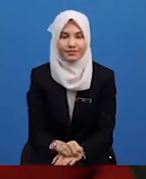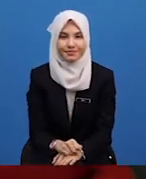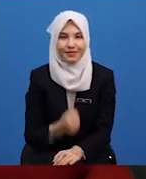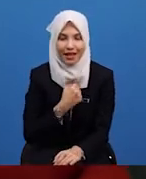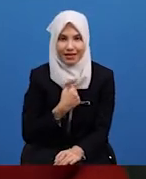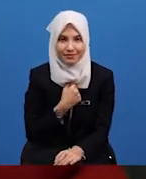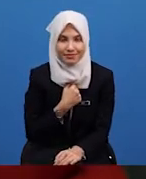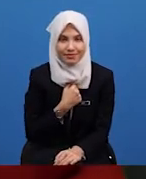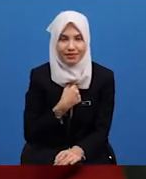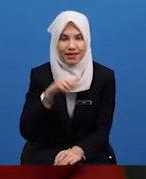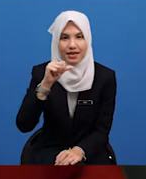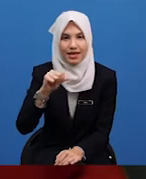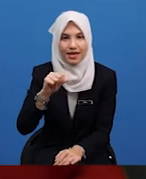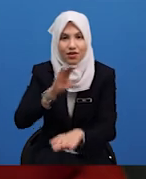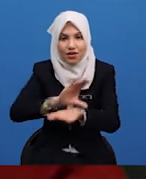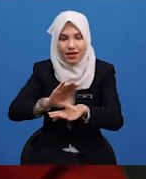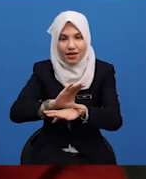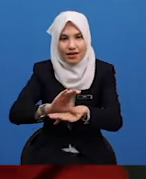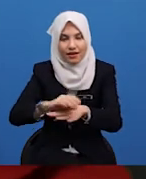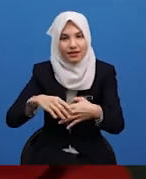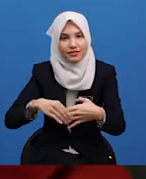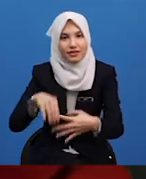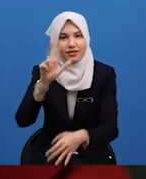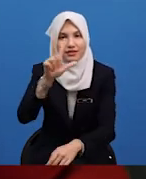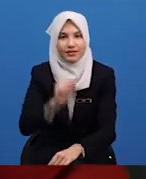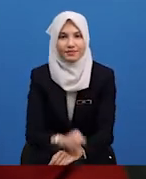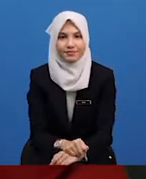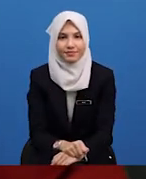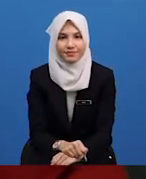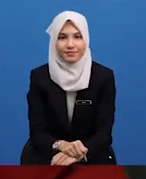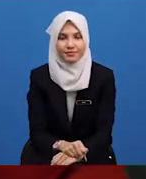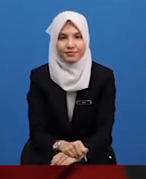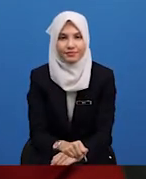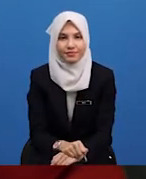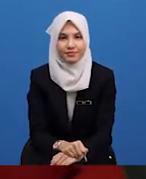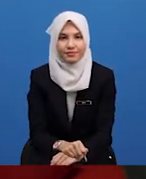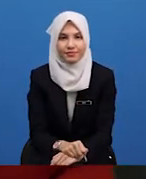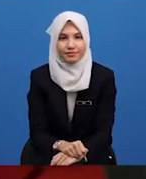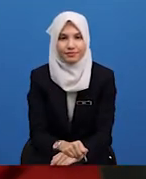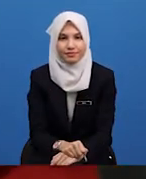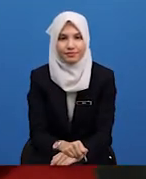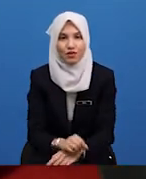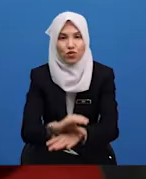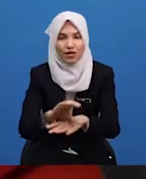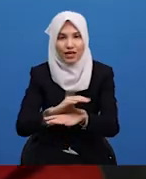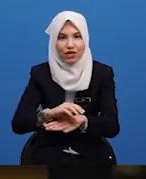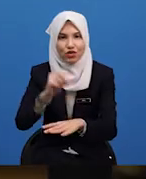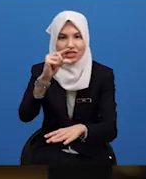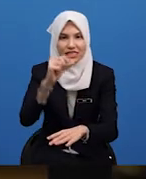Not A menggunakan jari ketiga. Dan not jari pertama menekan not G. Ini adalah